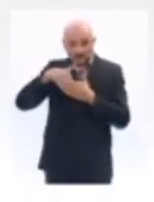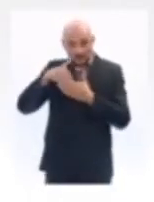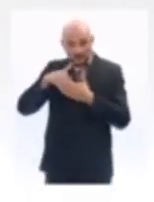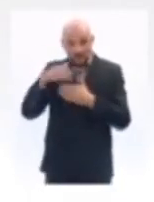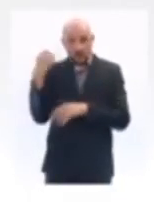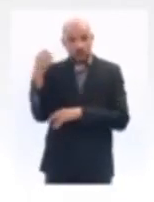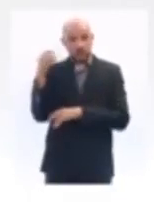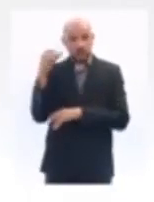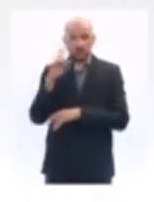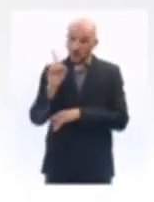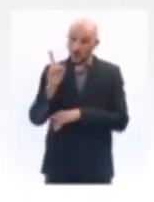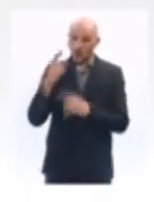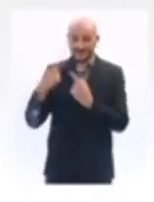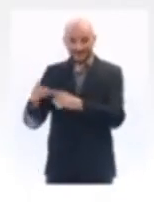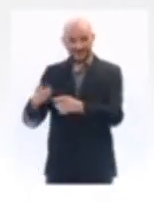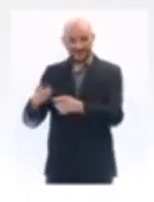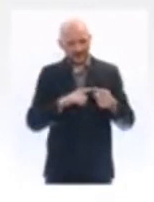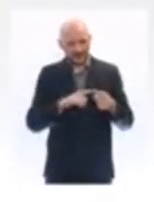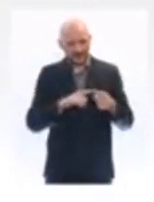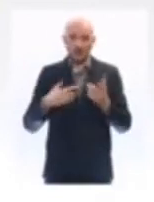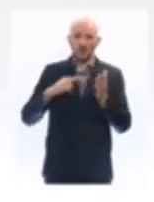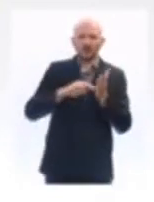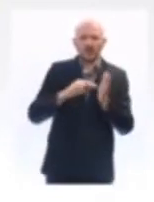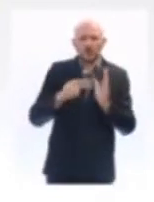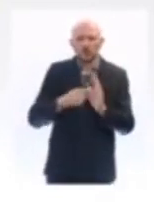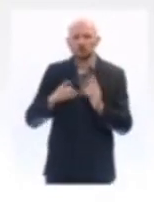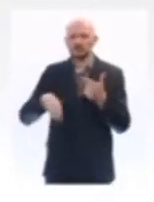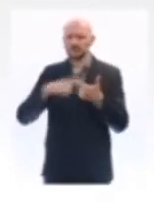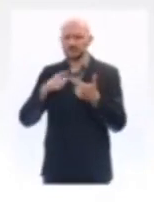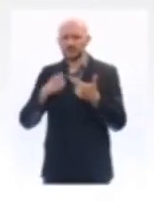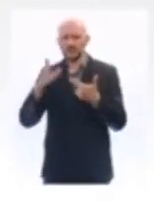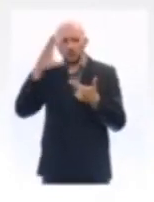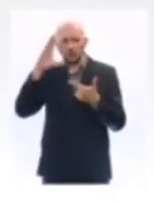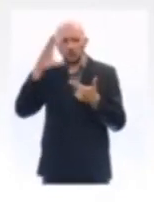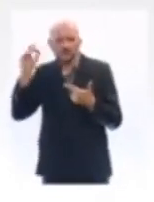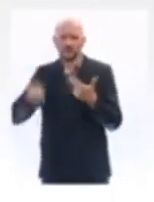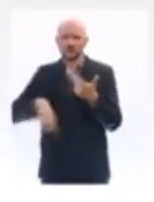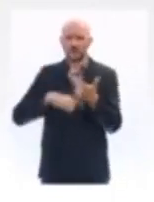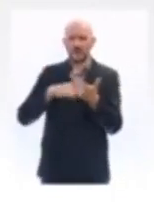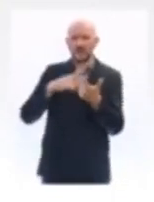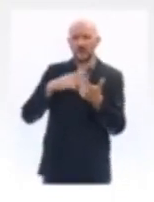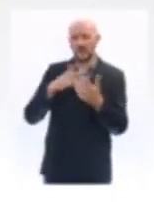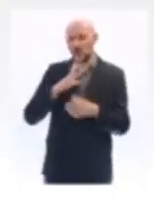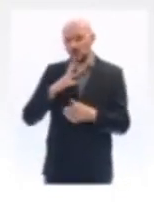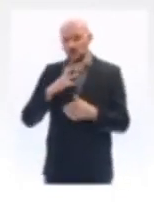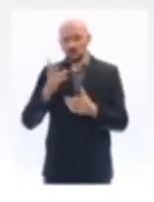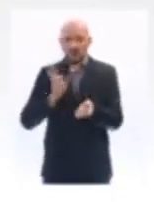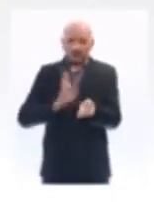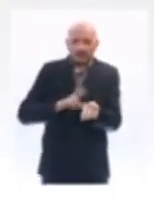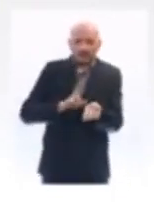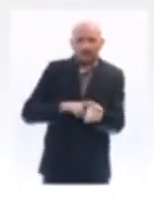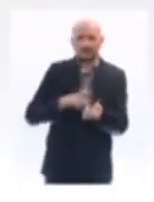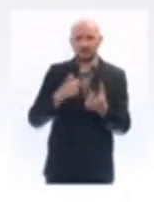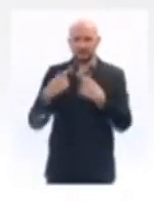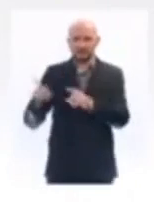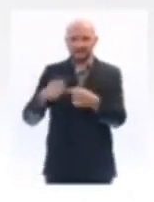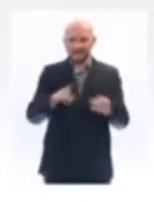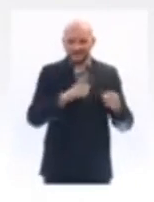mesures d'accompagnement, de simplification, en particulier pour le bâtiment et les travaux publics, nous visons un ralentissement de l'activité moitié